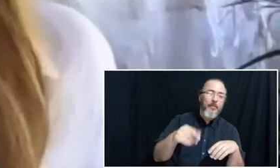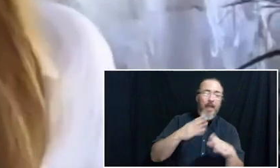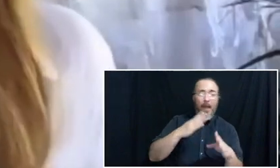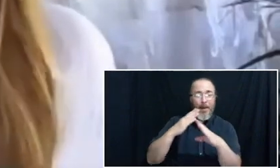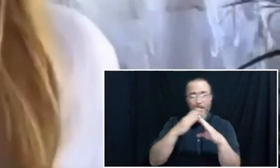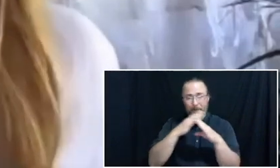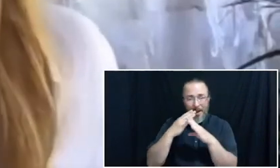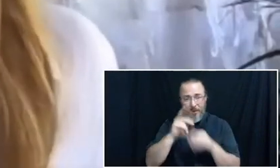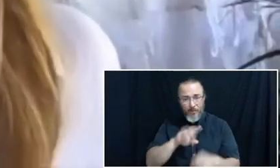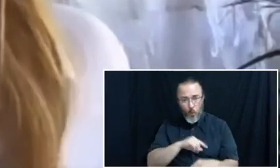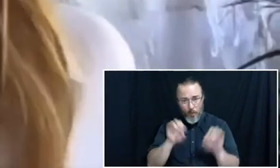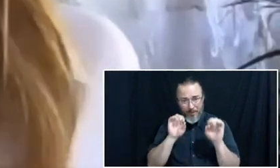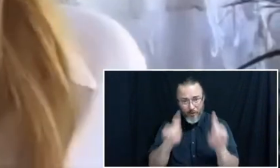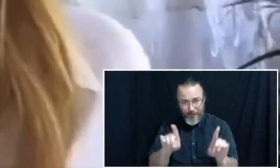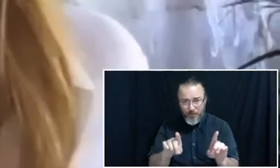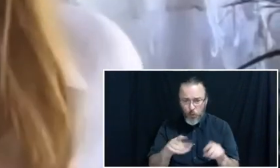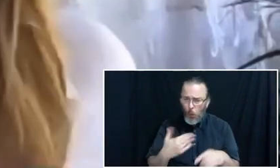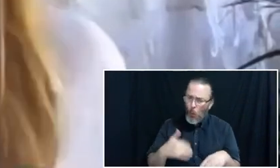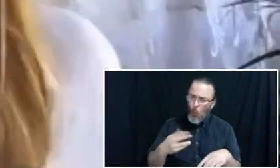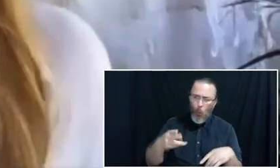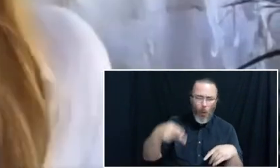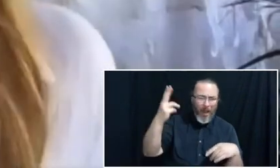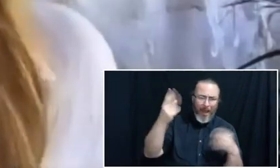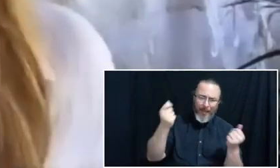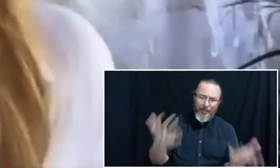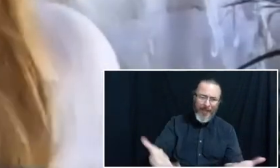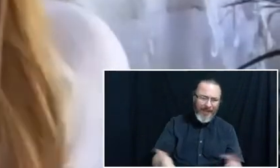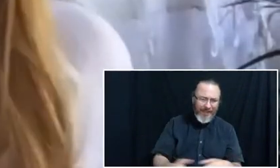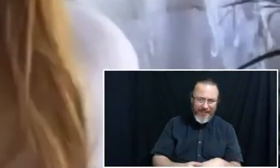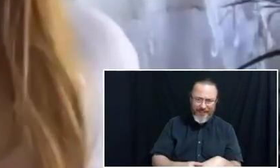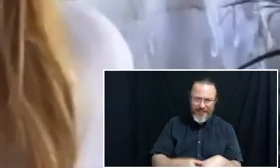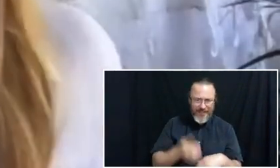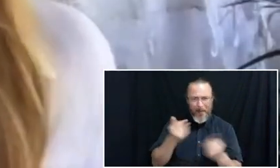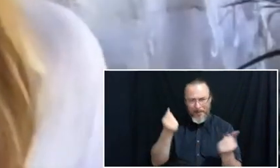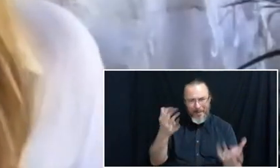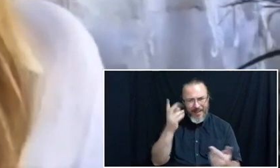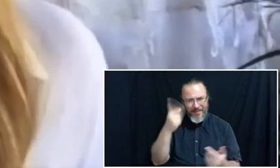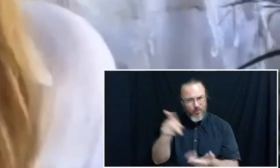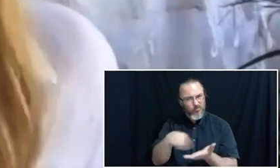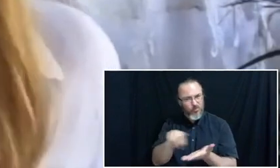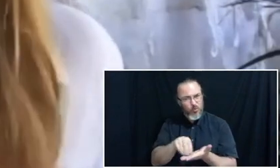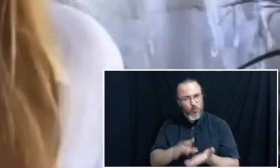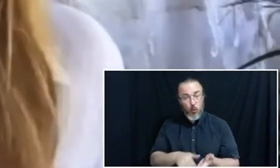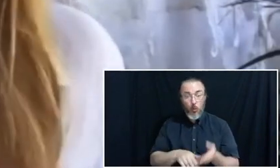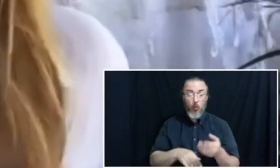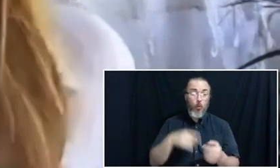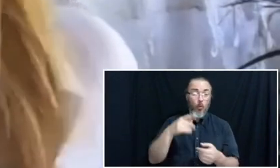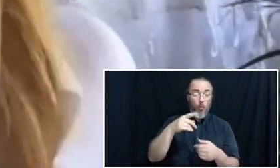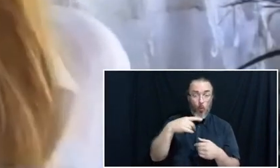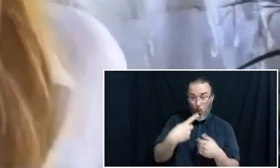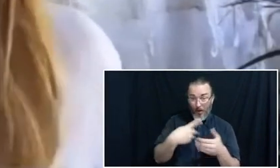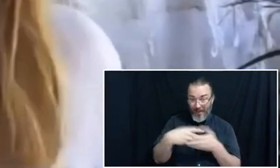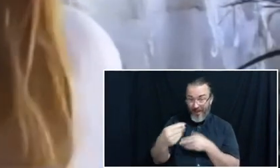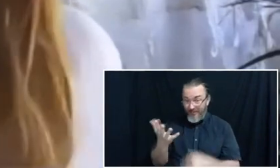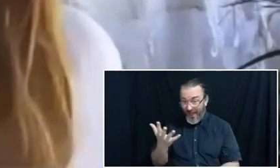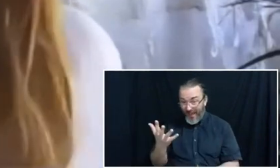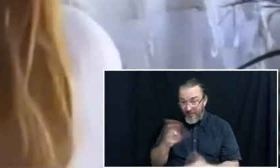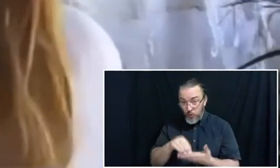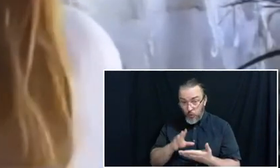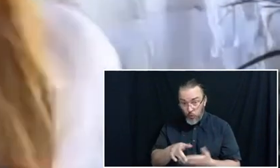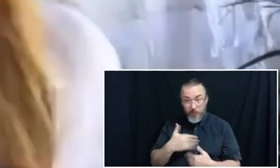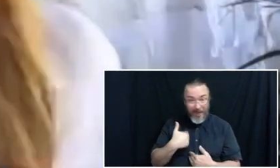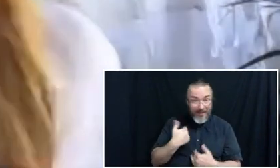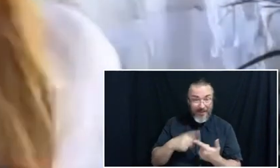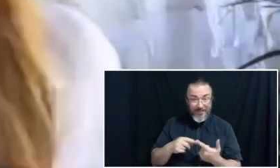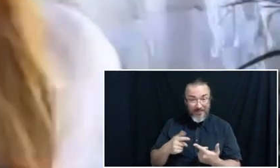Les obstacles à l'éducation de qualité sont encore trop infranchissables pour trop d'apprenants. Un enfant sur cinq, un adolescent,